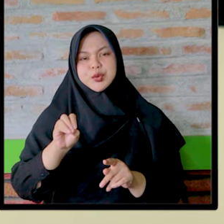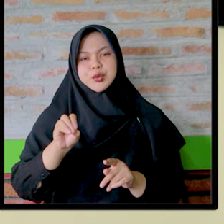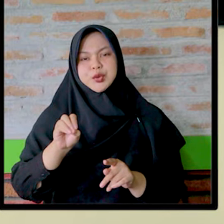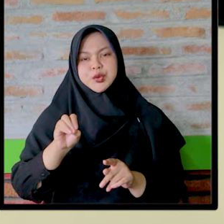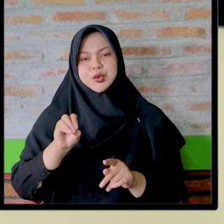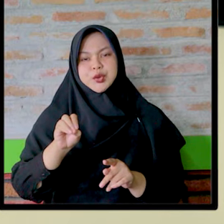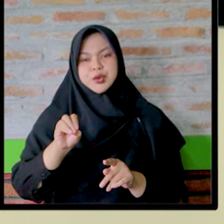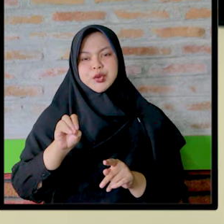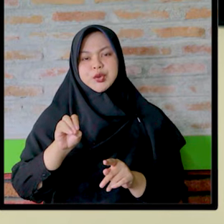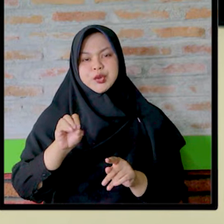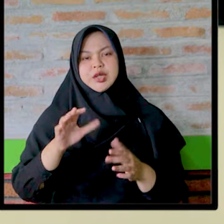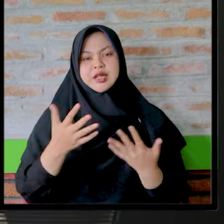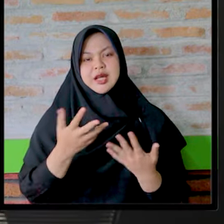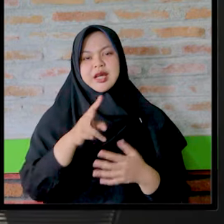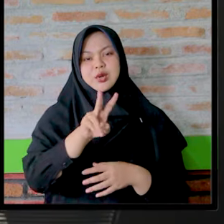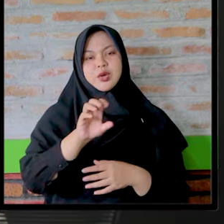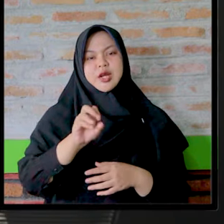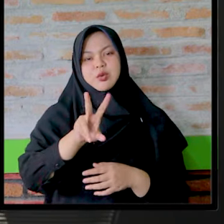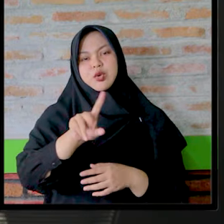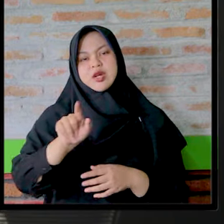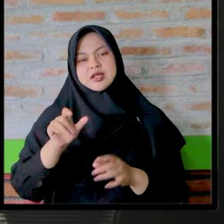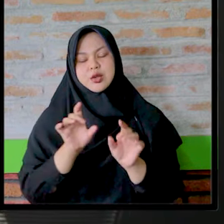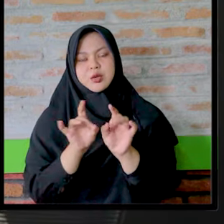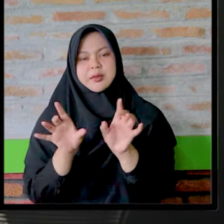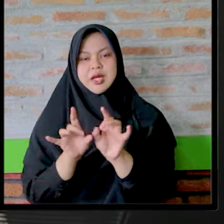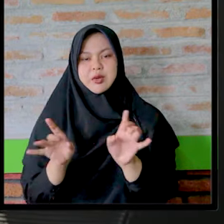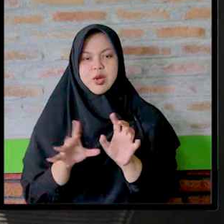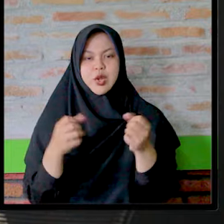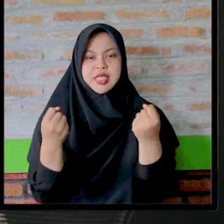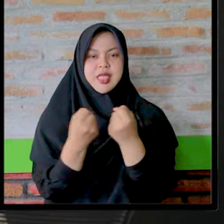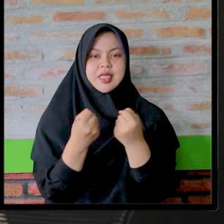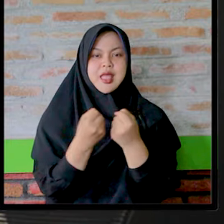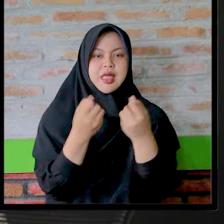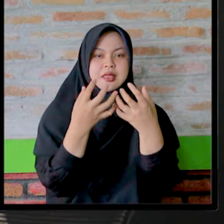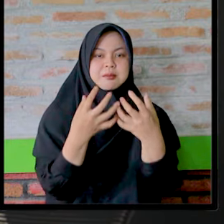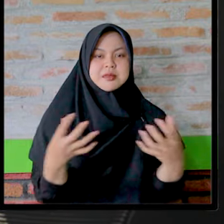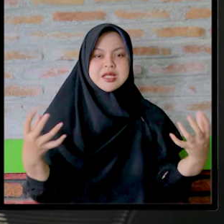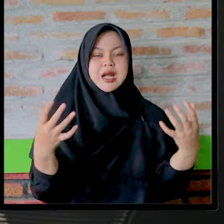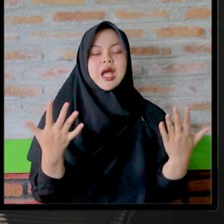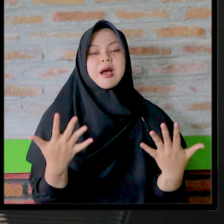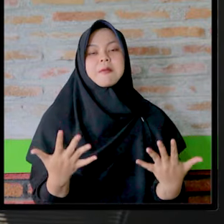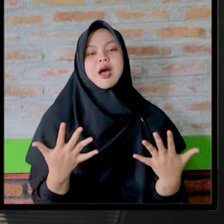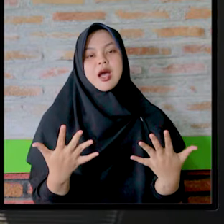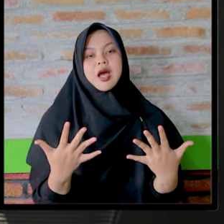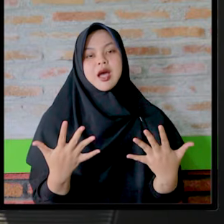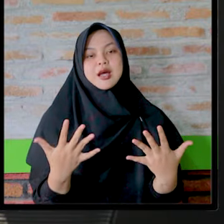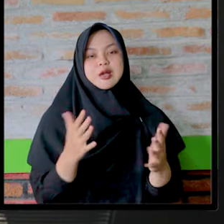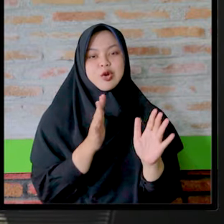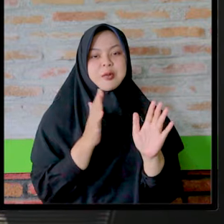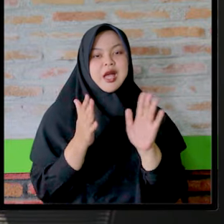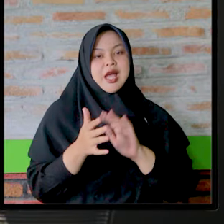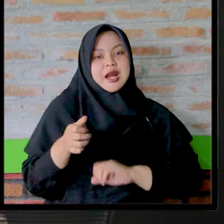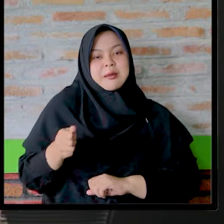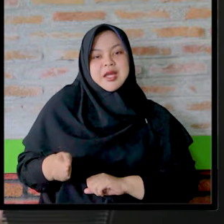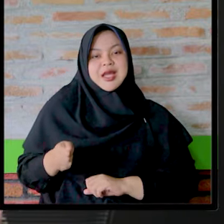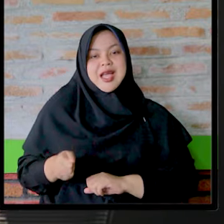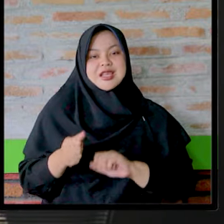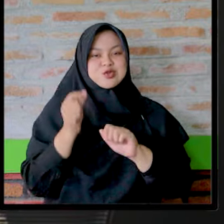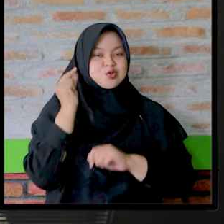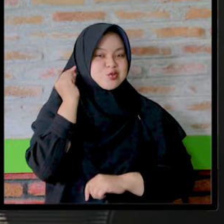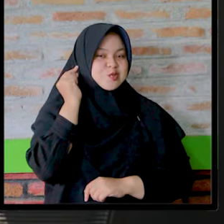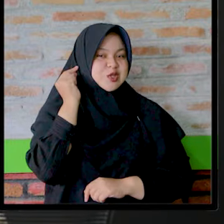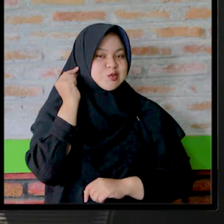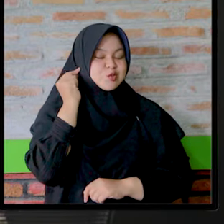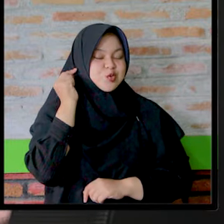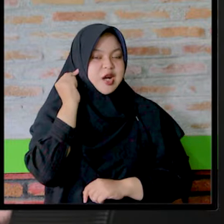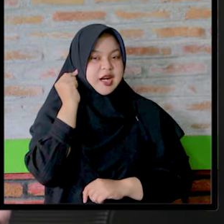2021 beda-beda kalau tantangan terbesar ya apa bu dalam menghadapi kasus perempuan yang e